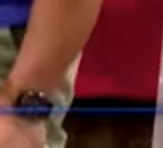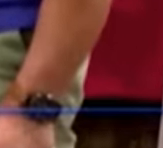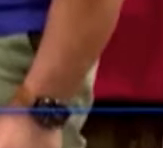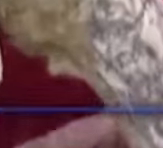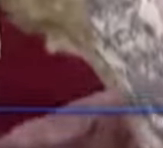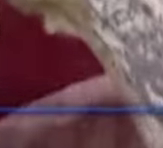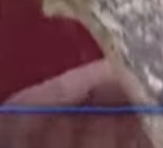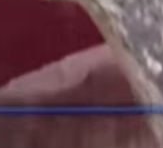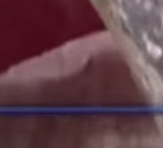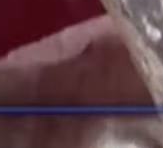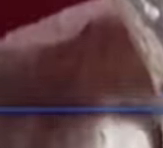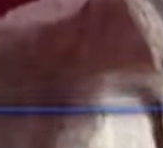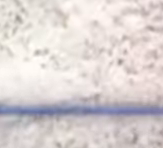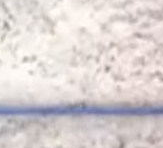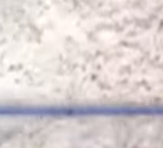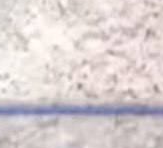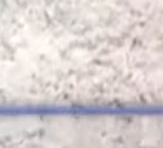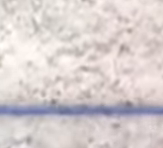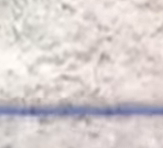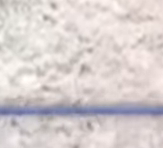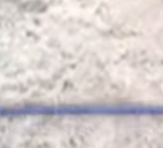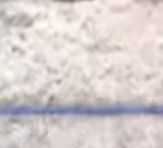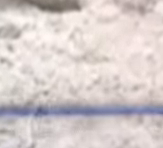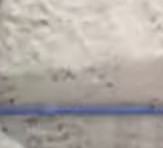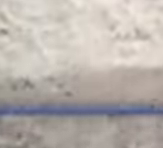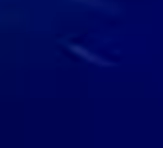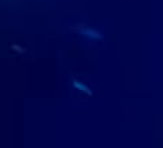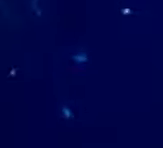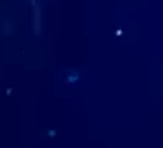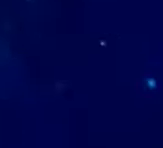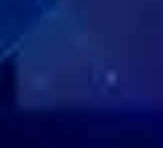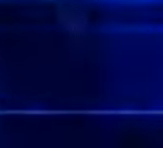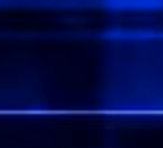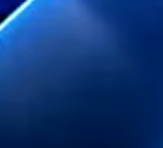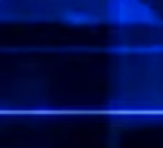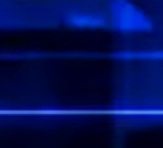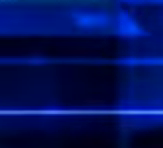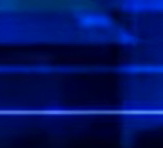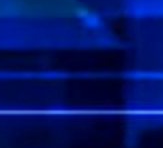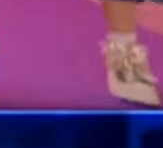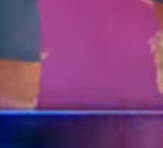At kalansay ng mga umanoy alien na diskubre.